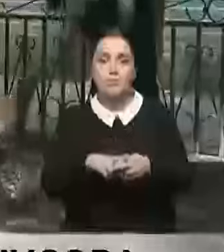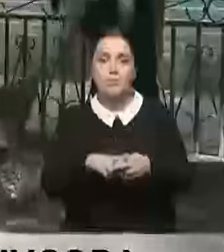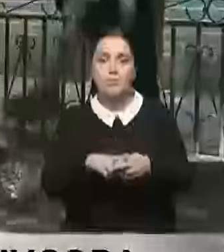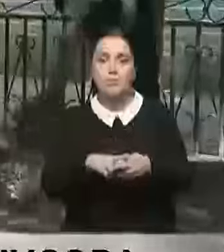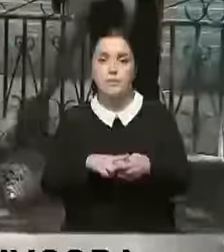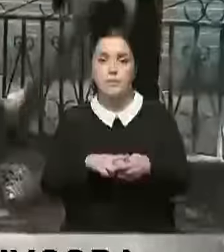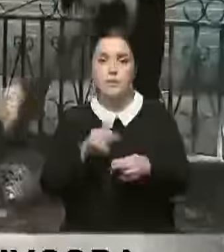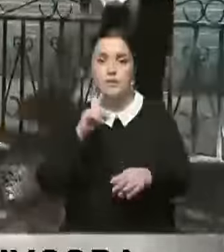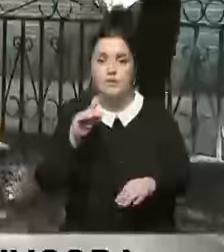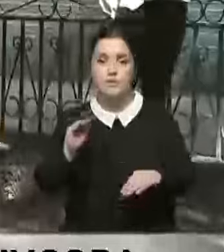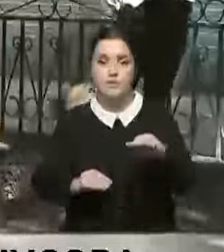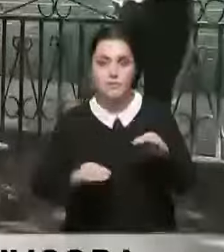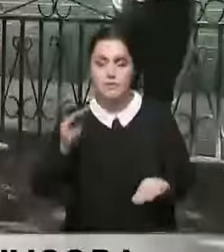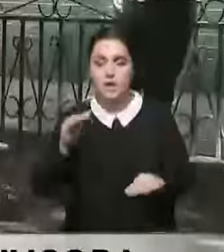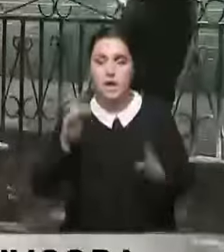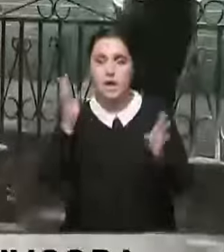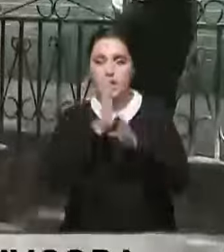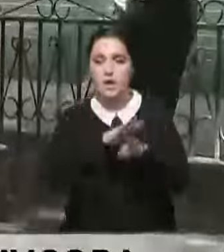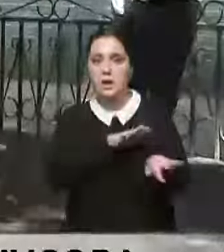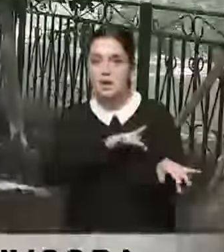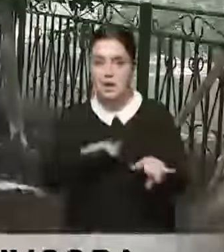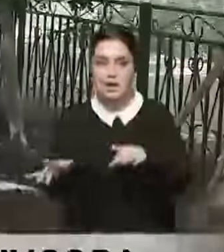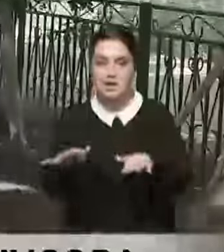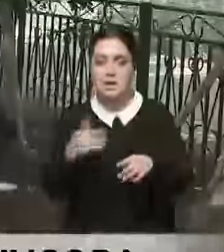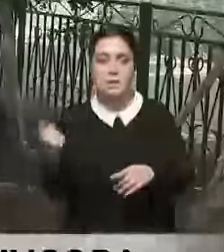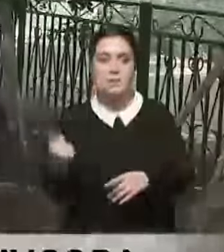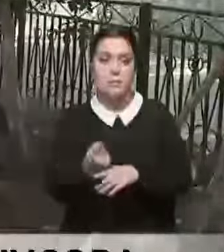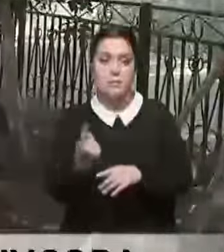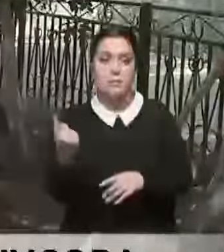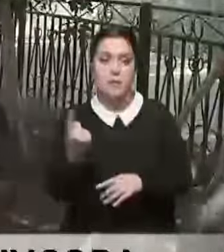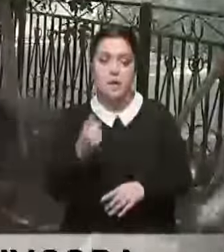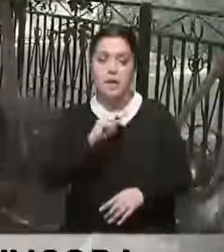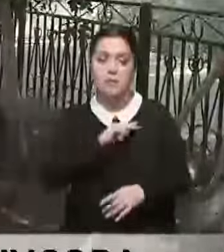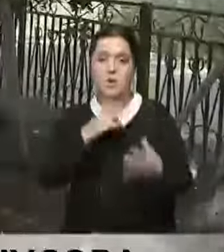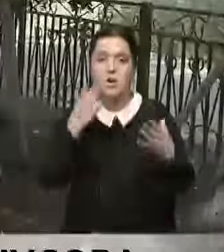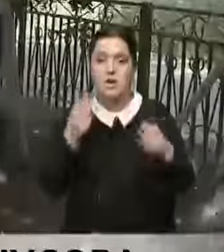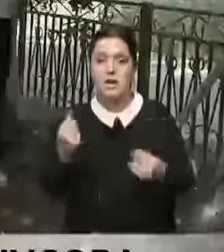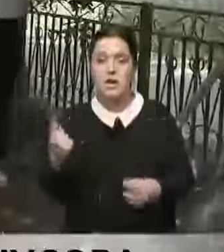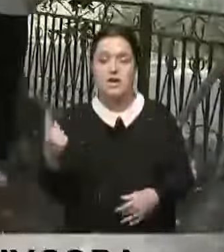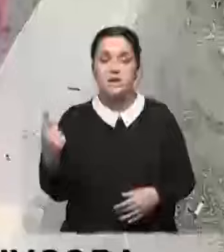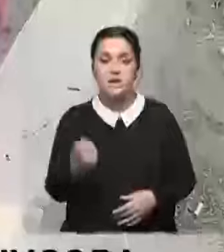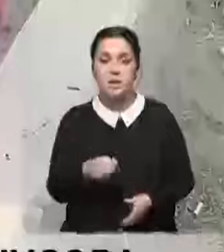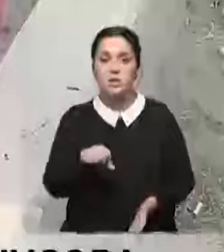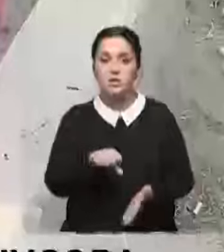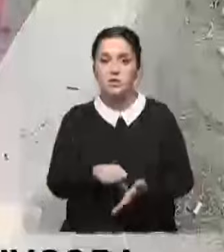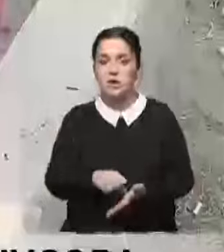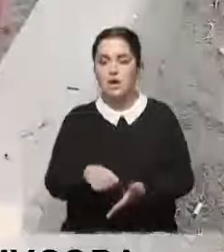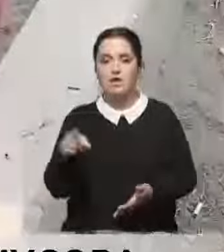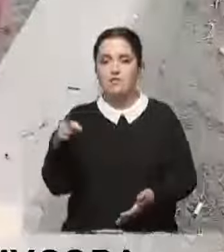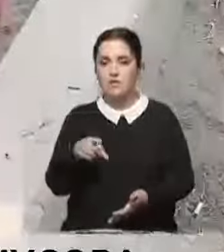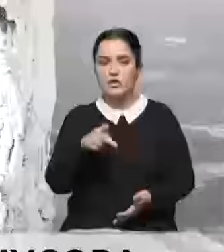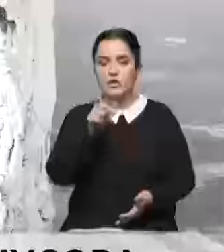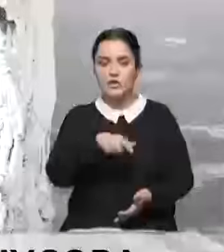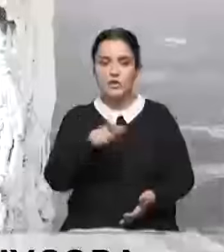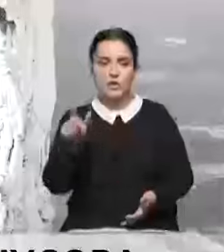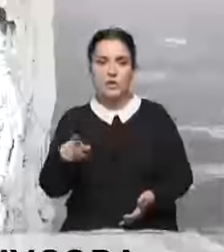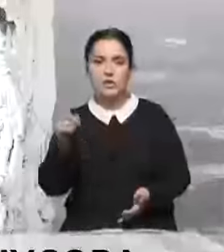при благоустройстве. В экологической акции, организованной в первый рабочий день недели, приняли участие порядка 2000 человек